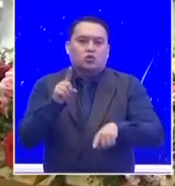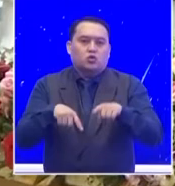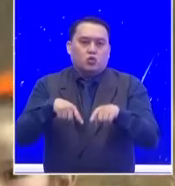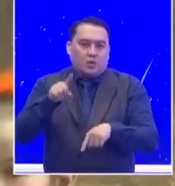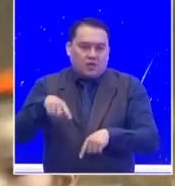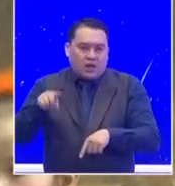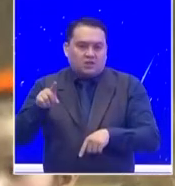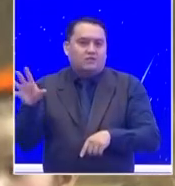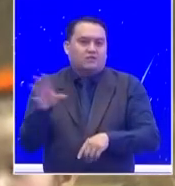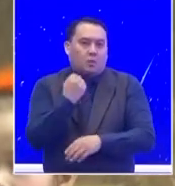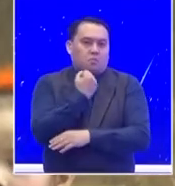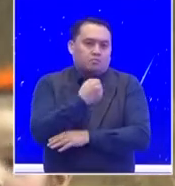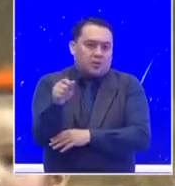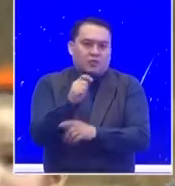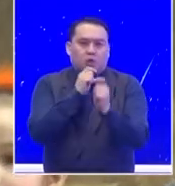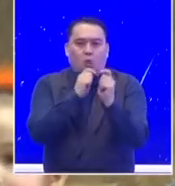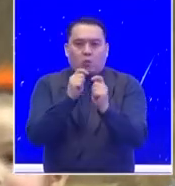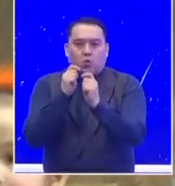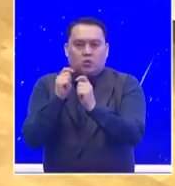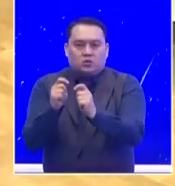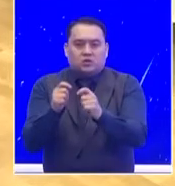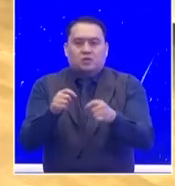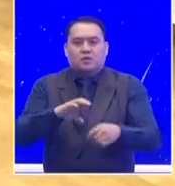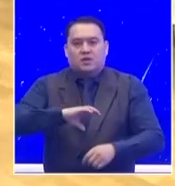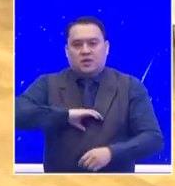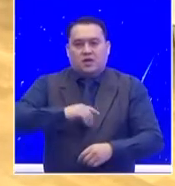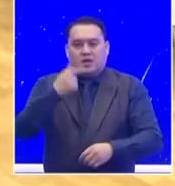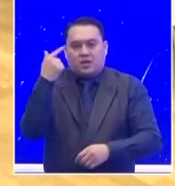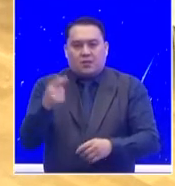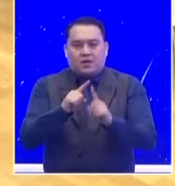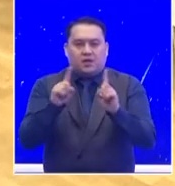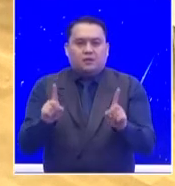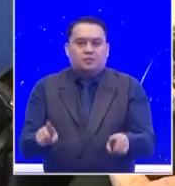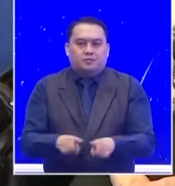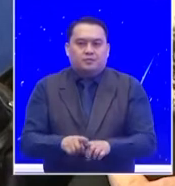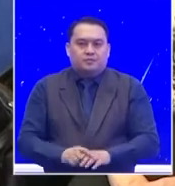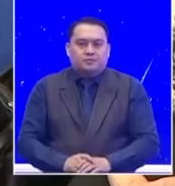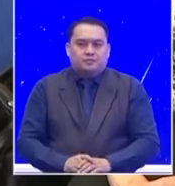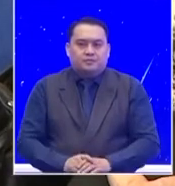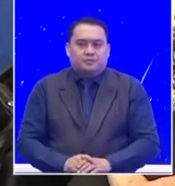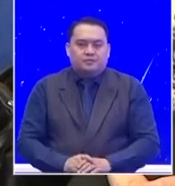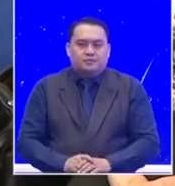номинациям. Всем победителям и призерам вручены статуэтки, медали и грамоты.